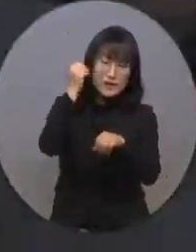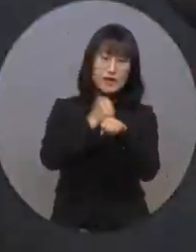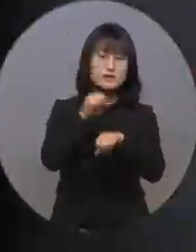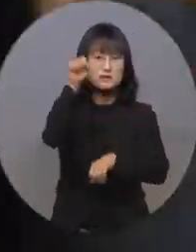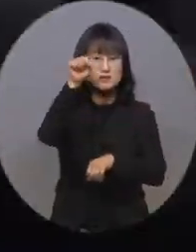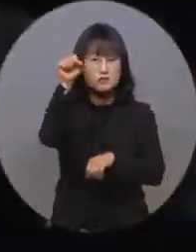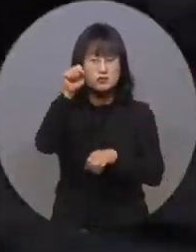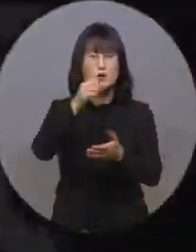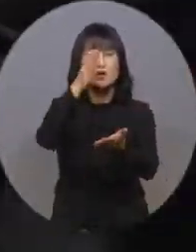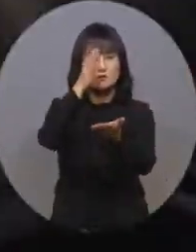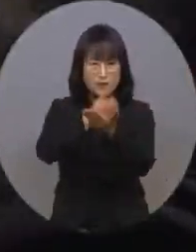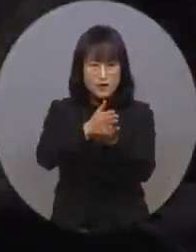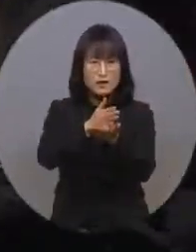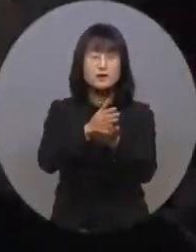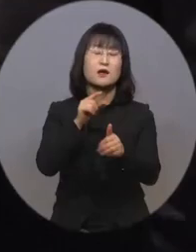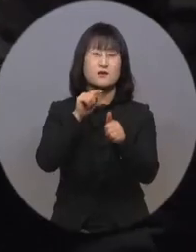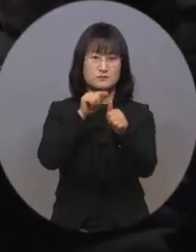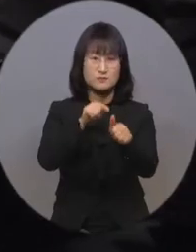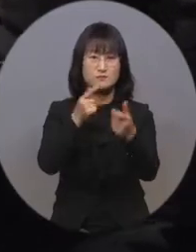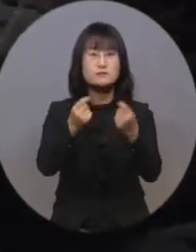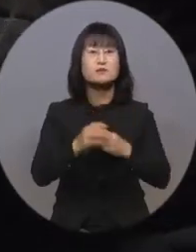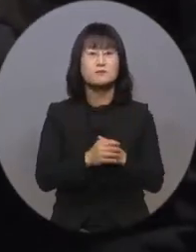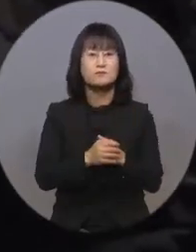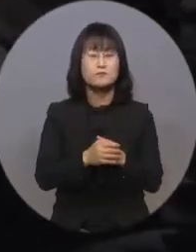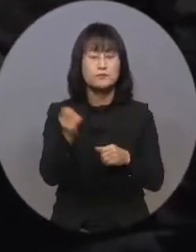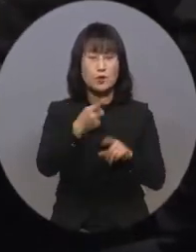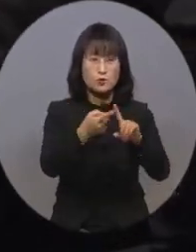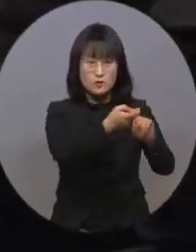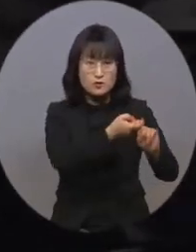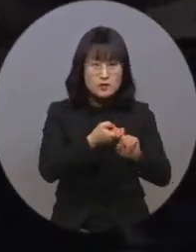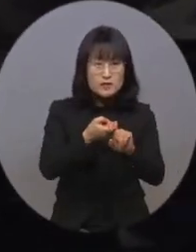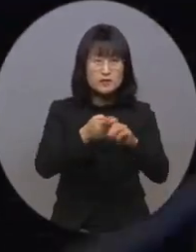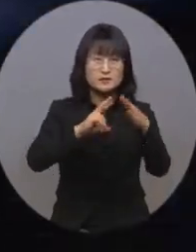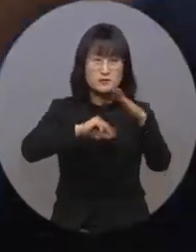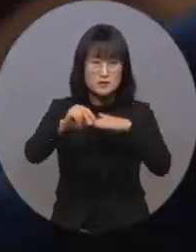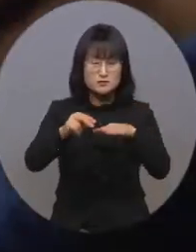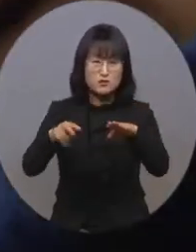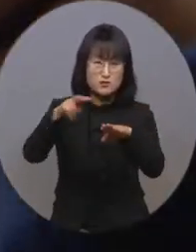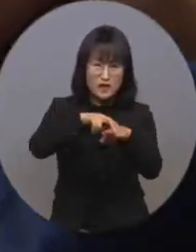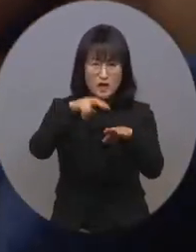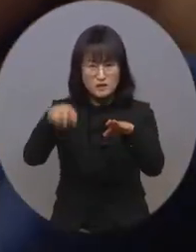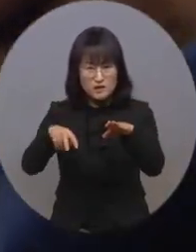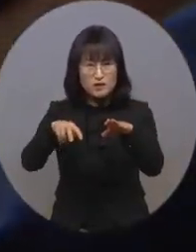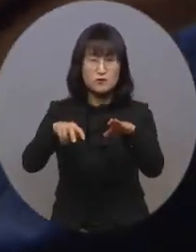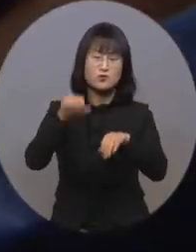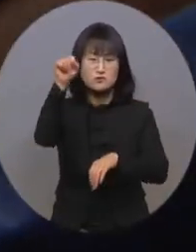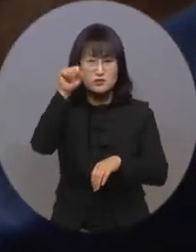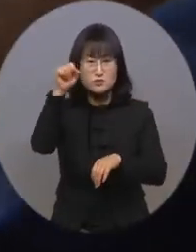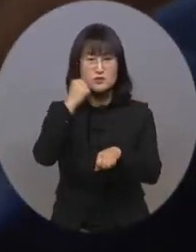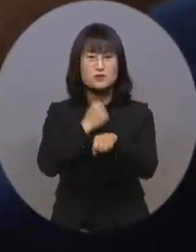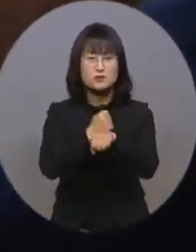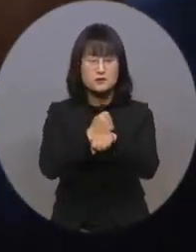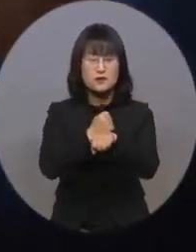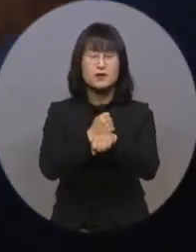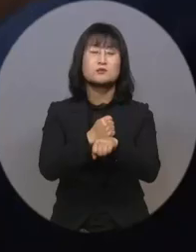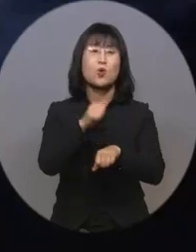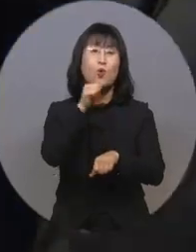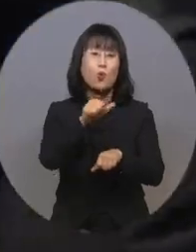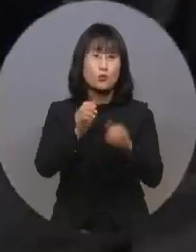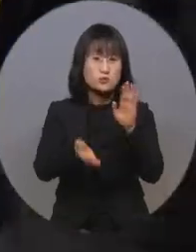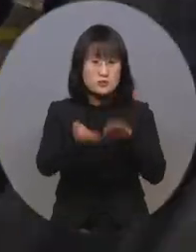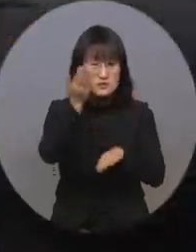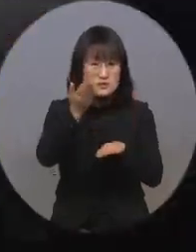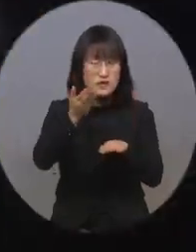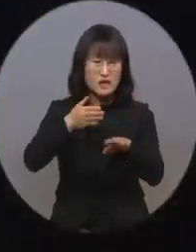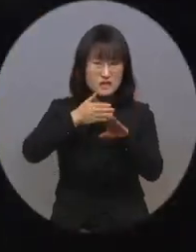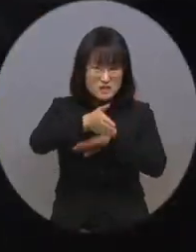강제 조정안을 냈습니다. 또 전 장현이 지하철 승하차 시위로 5분 넘게 지하철 운행을 지연시킬 경우 1회당